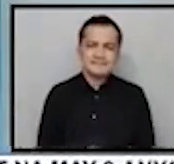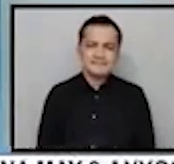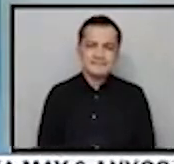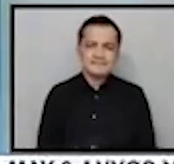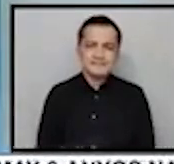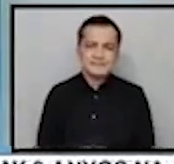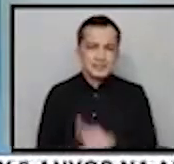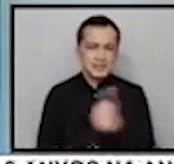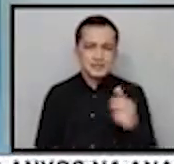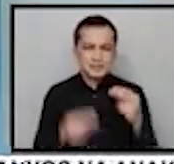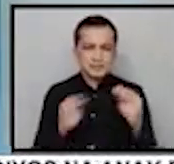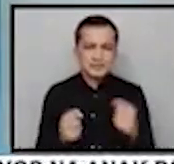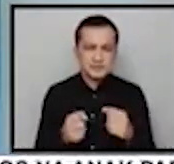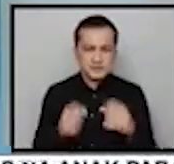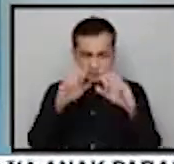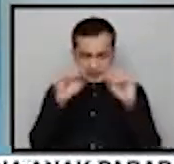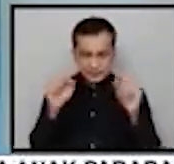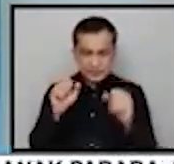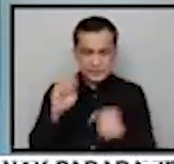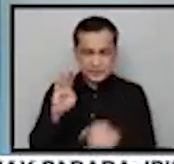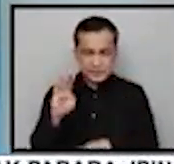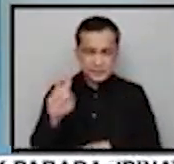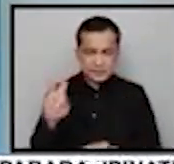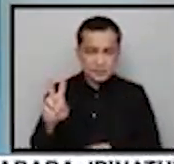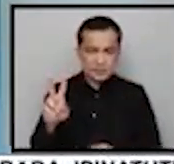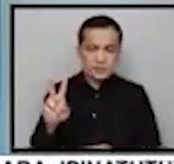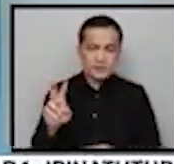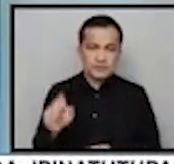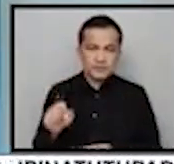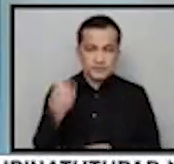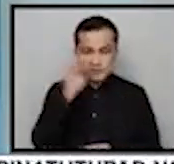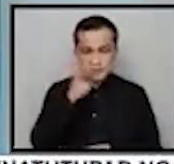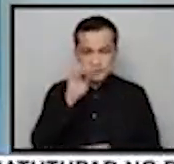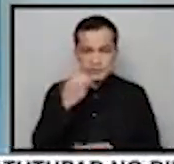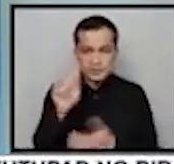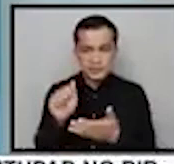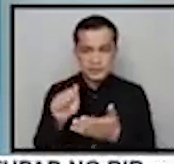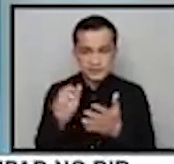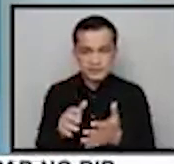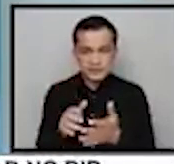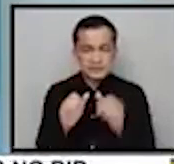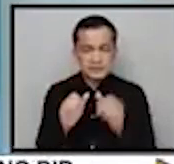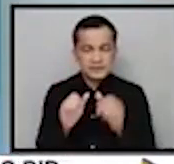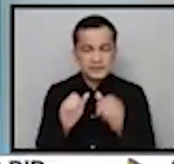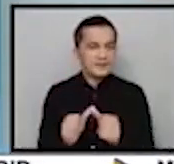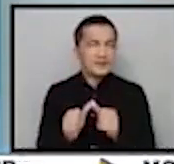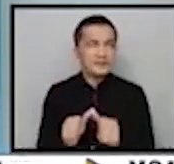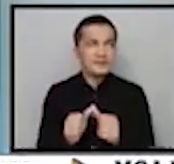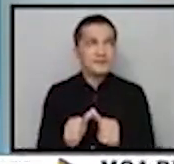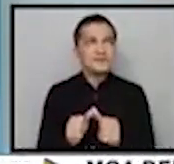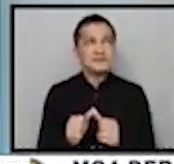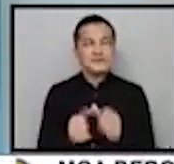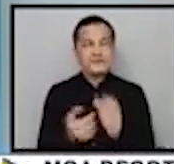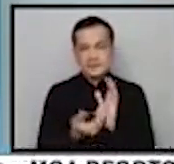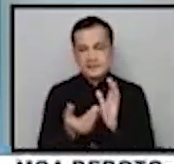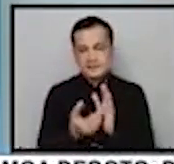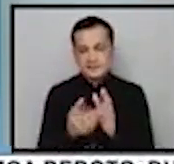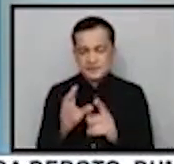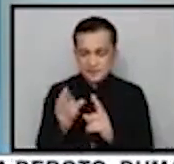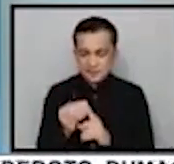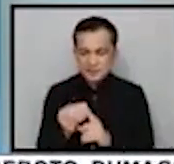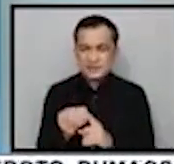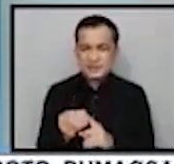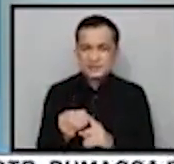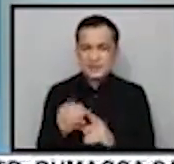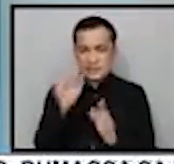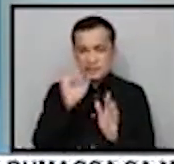ni Kaya at ni President Ferdinand R. Marcos Jr. ang mga Filipino artists na ipagpatuloy ang pagpapakita ng kultura at pagkakakilanlan